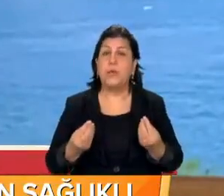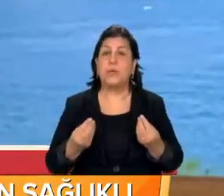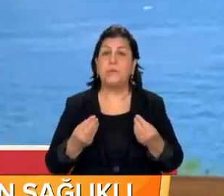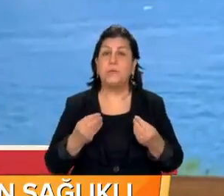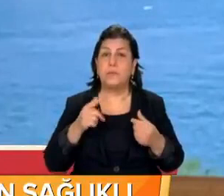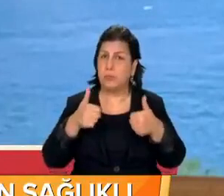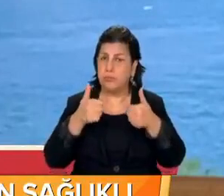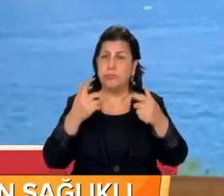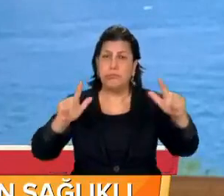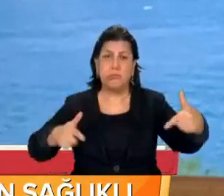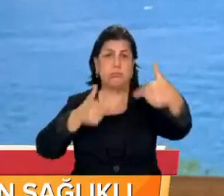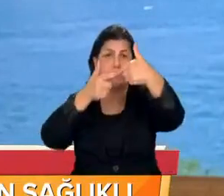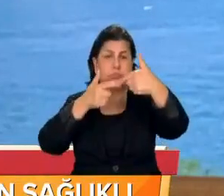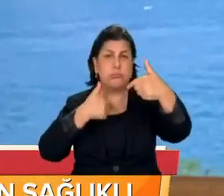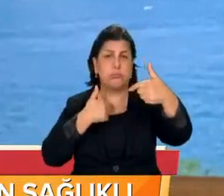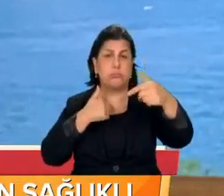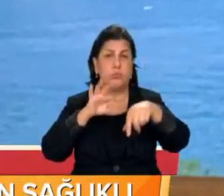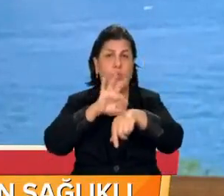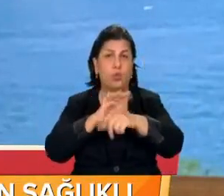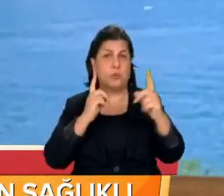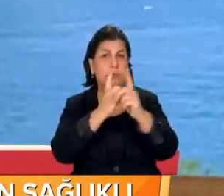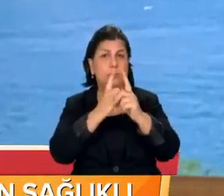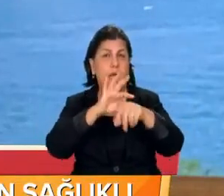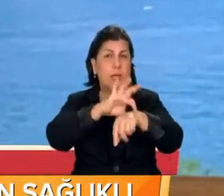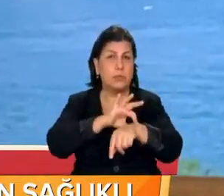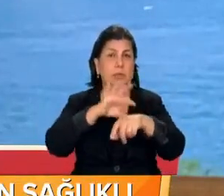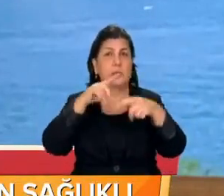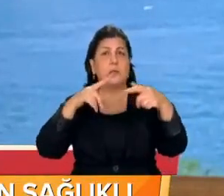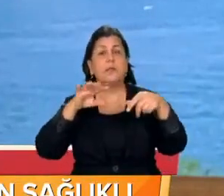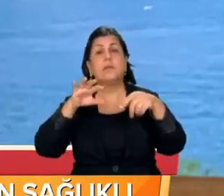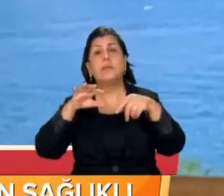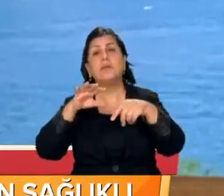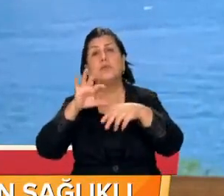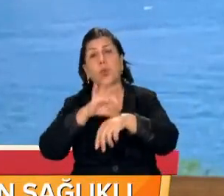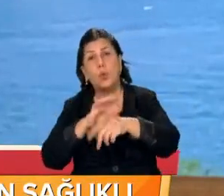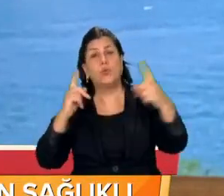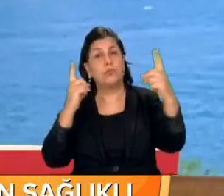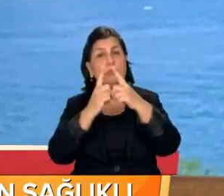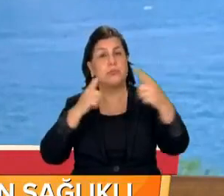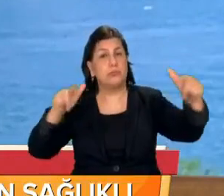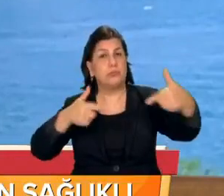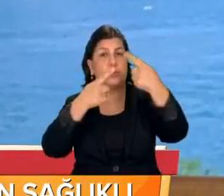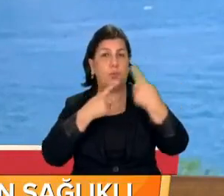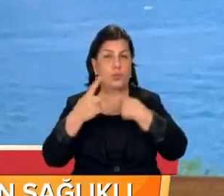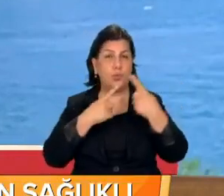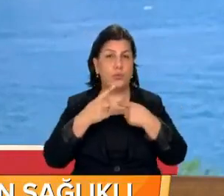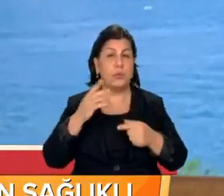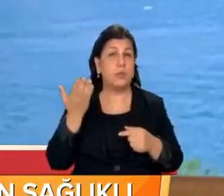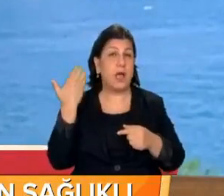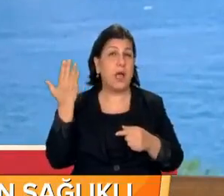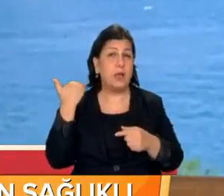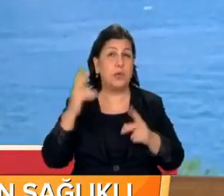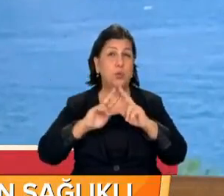Derneği çok geleneksel Aslında hocalardan yetişmiş bir jenerasyon Uz ve daha önce hiç yanaşmadığı mız